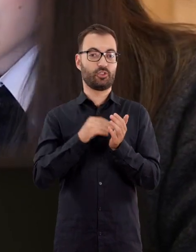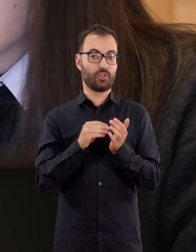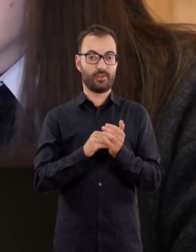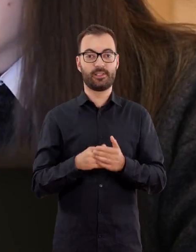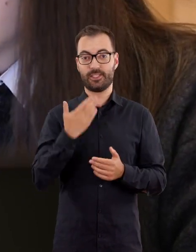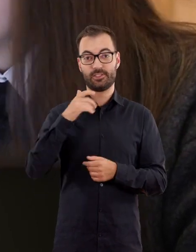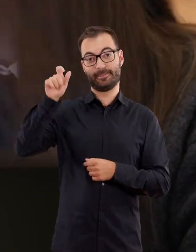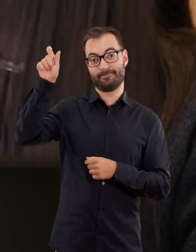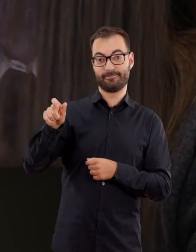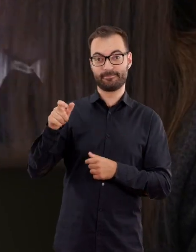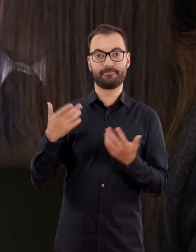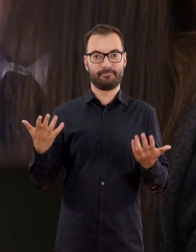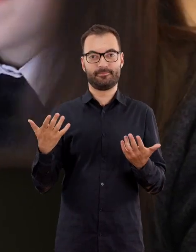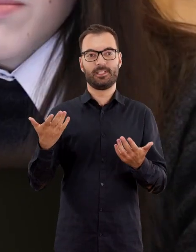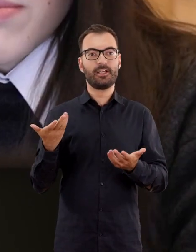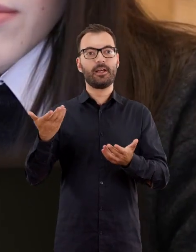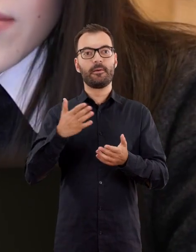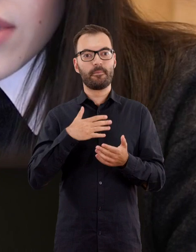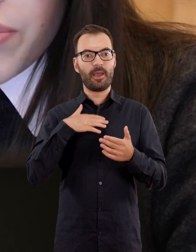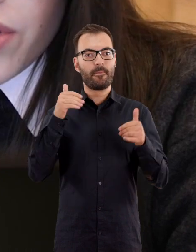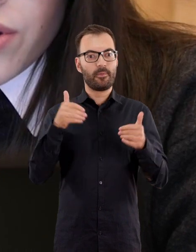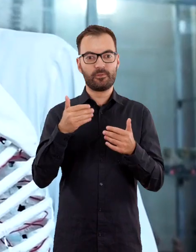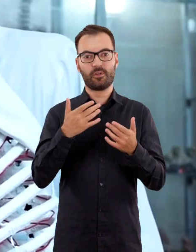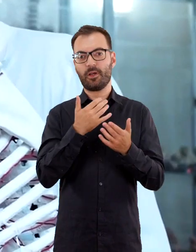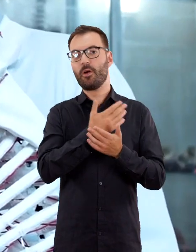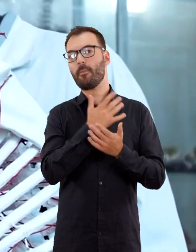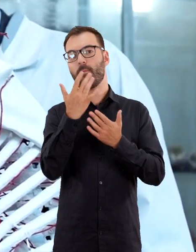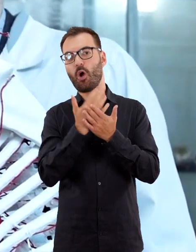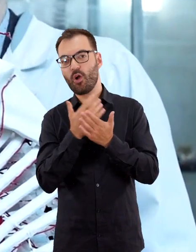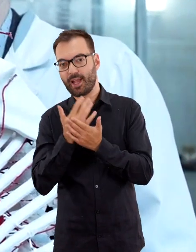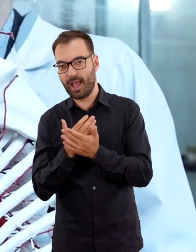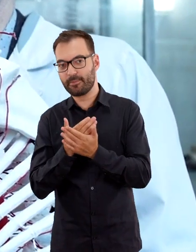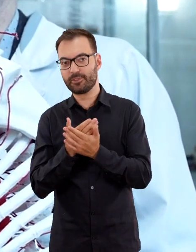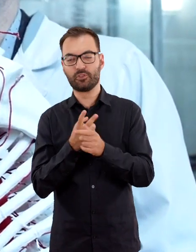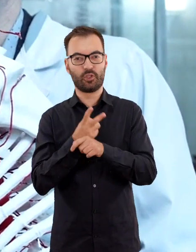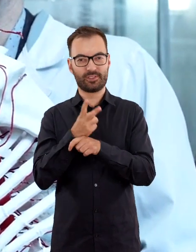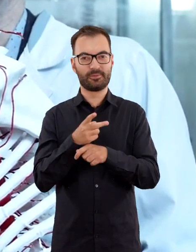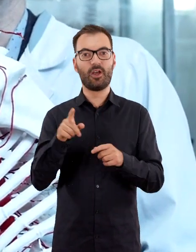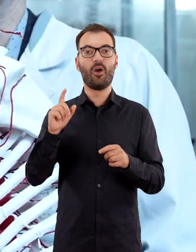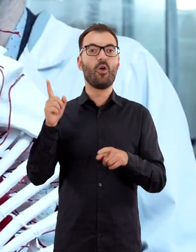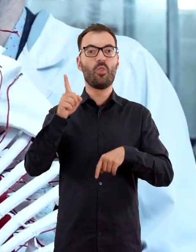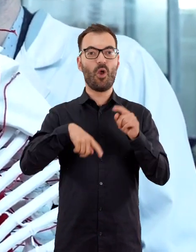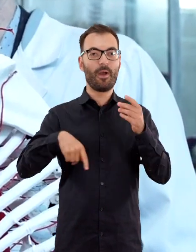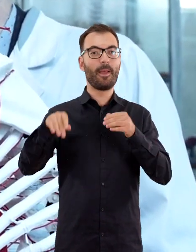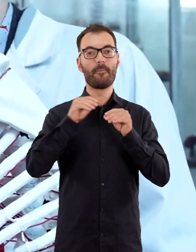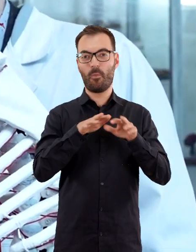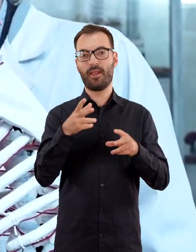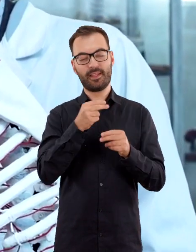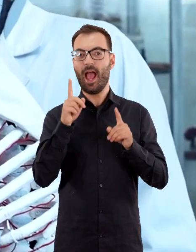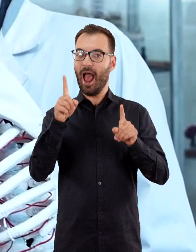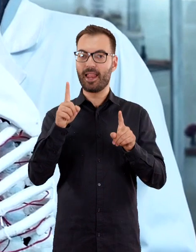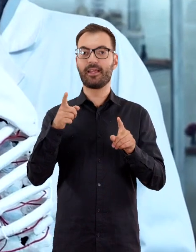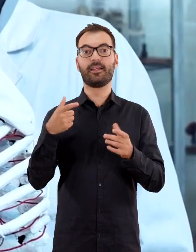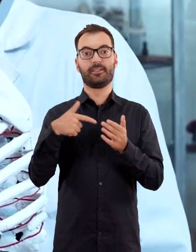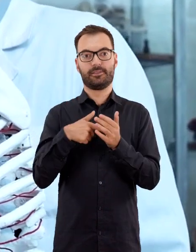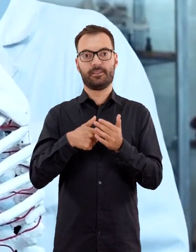stosowanej. Dzięki panu Figlowi miałem do dyspozycji pewne programy, które nie są w głównym obiegu,